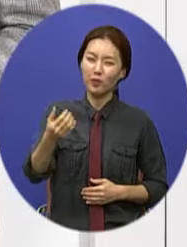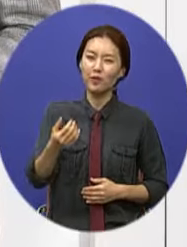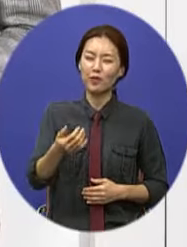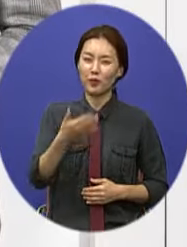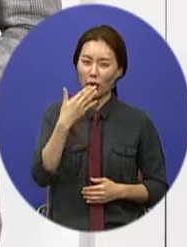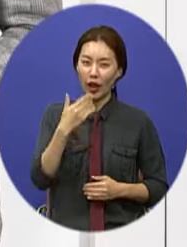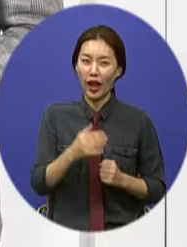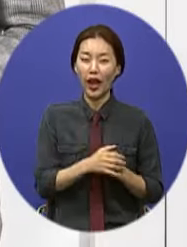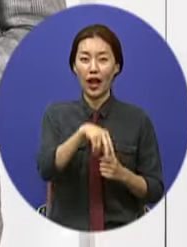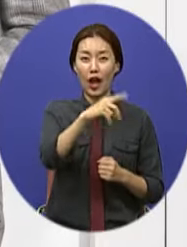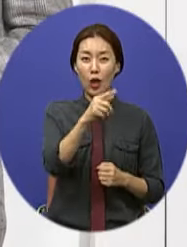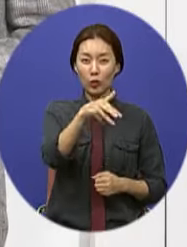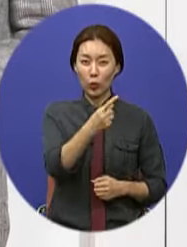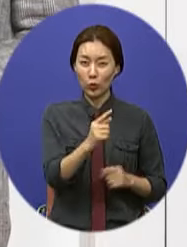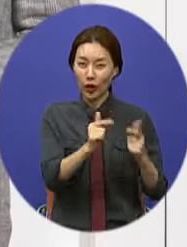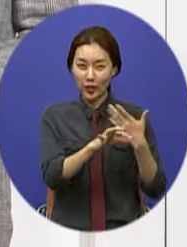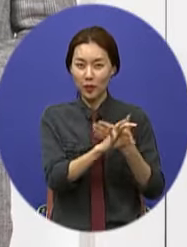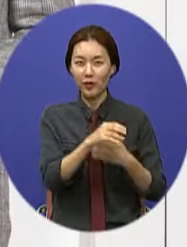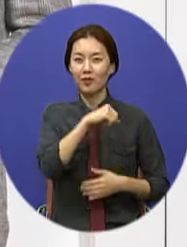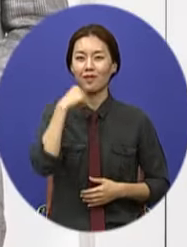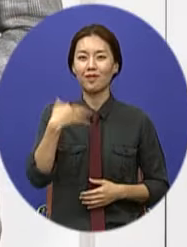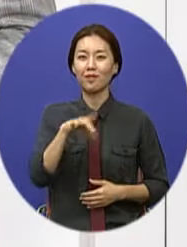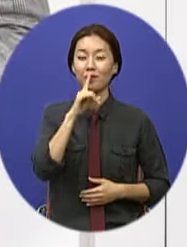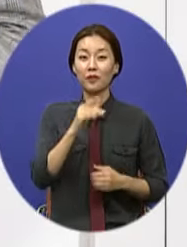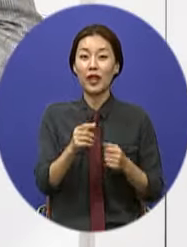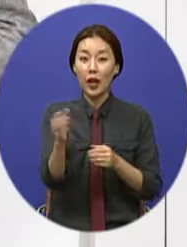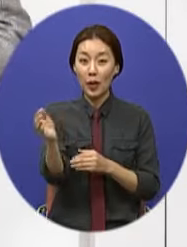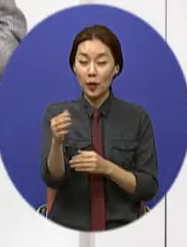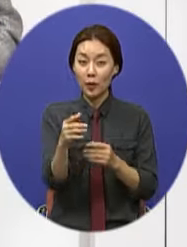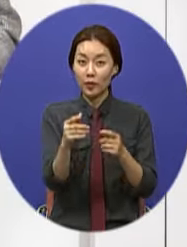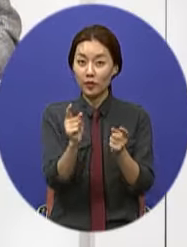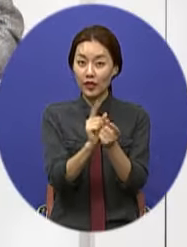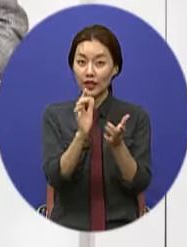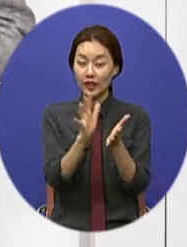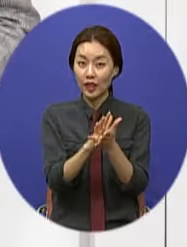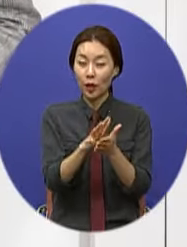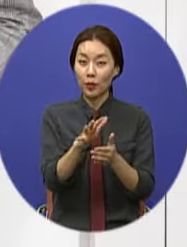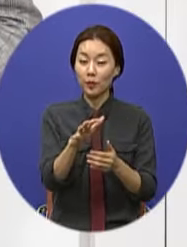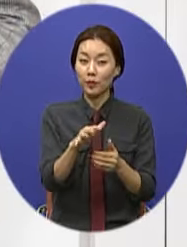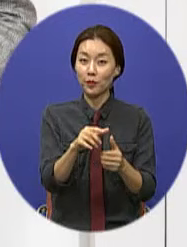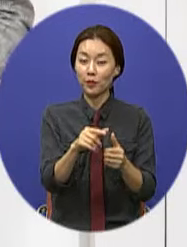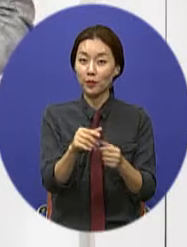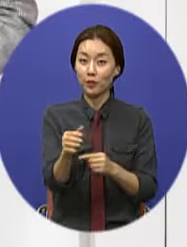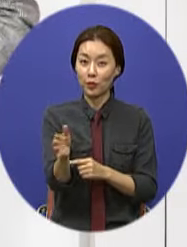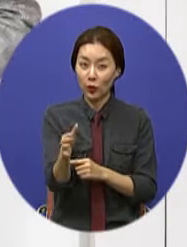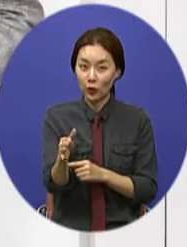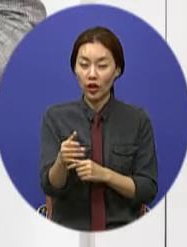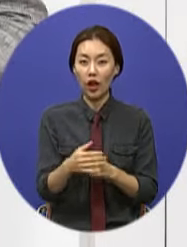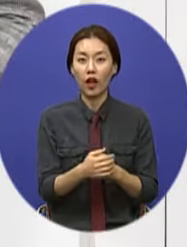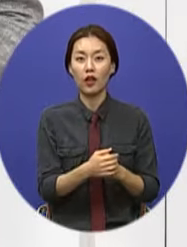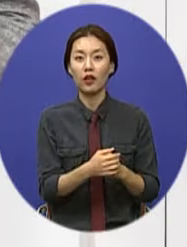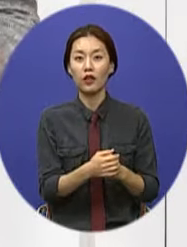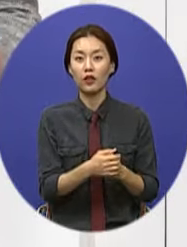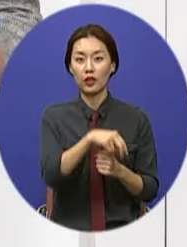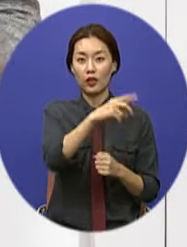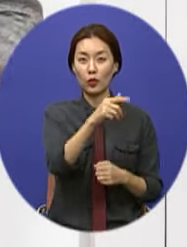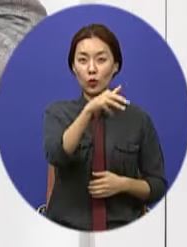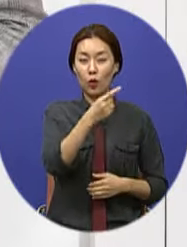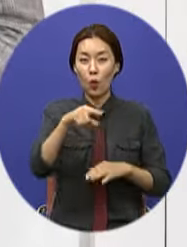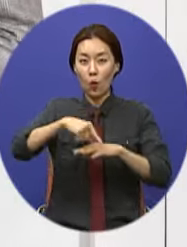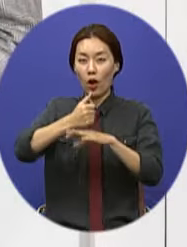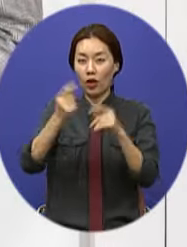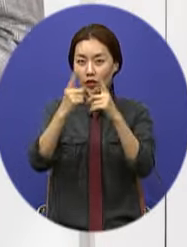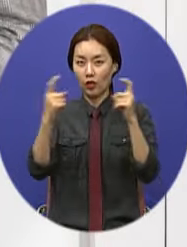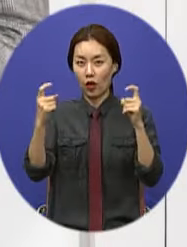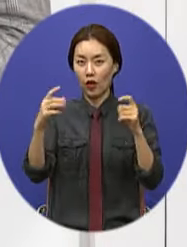속초 도루묵이 아니다. 예, 바닷가에서 직접 잡아서 먹는 도루묵하고 하고 속초에서 예. 잡아가지고 궁궐에 가서